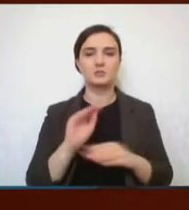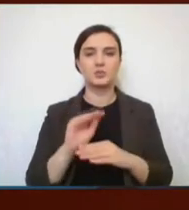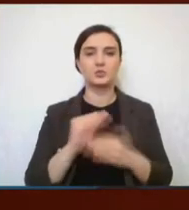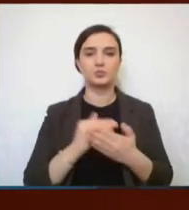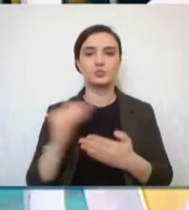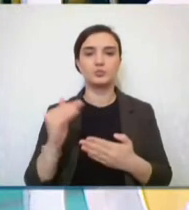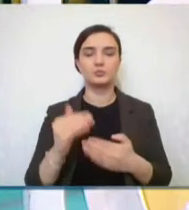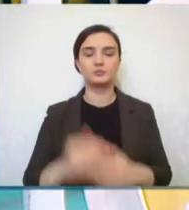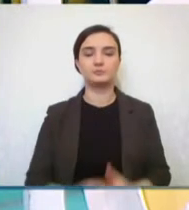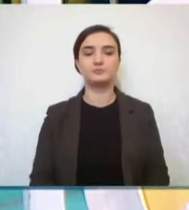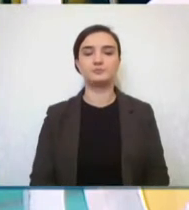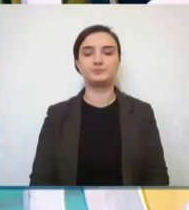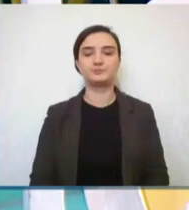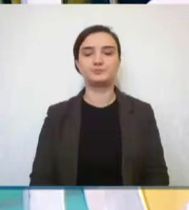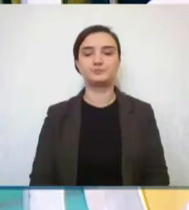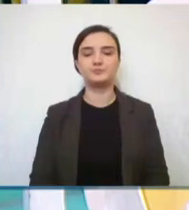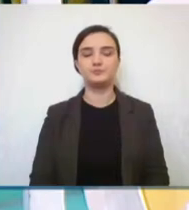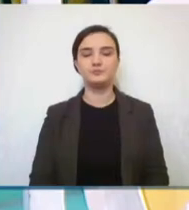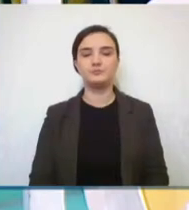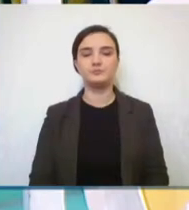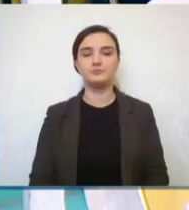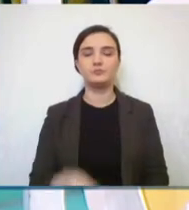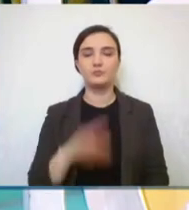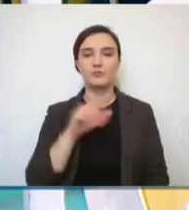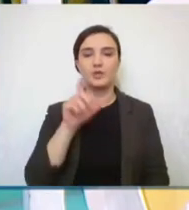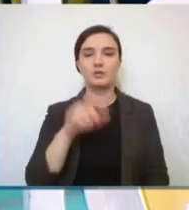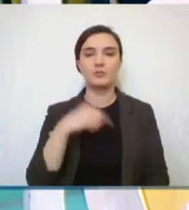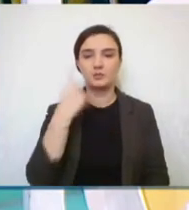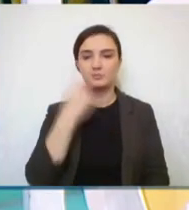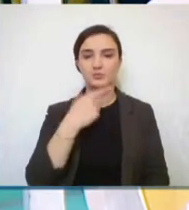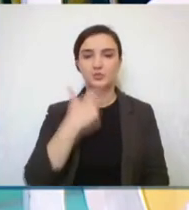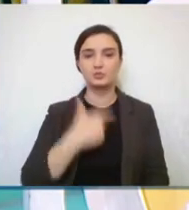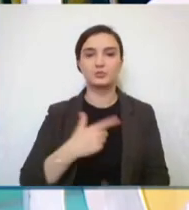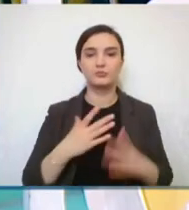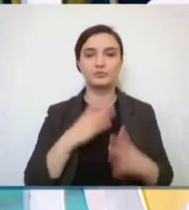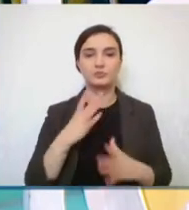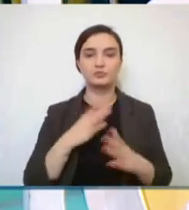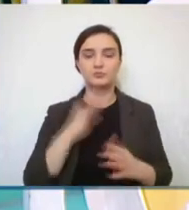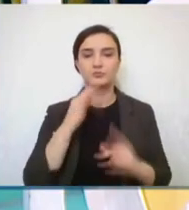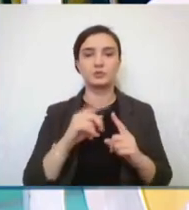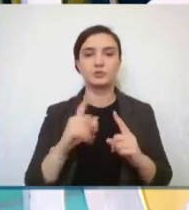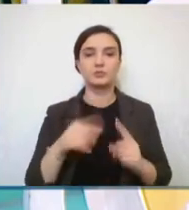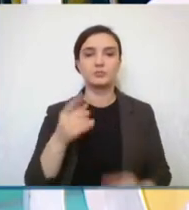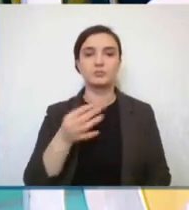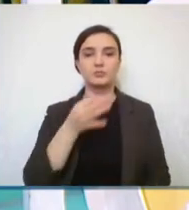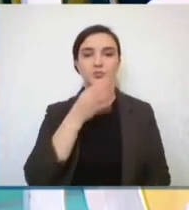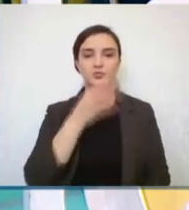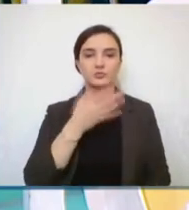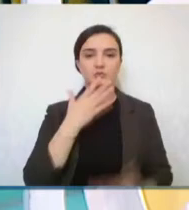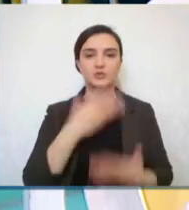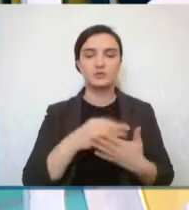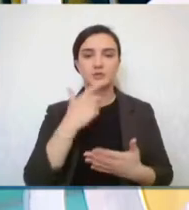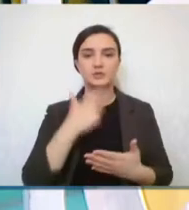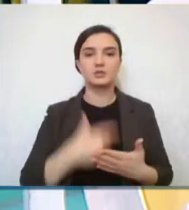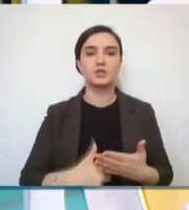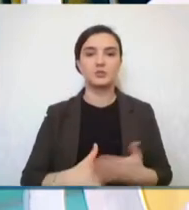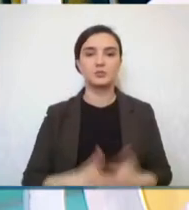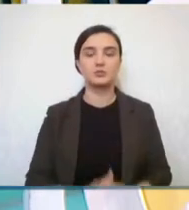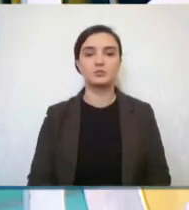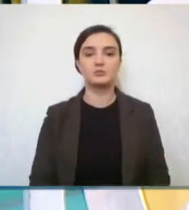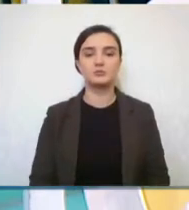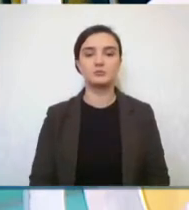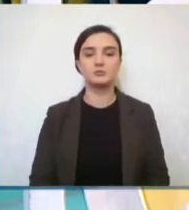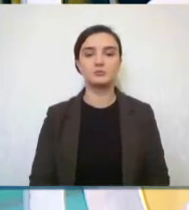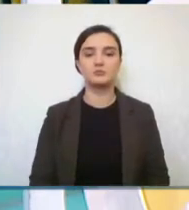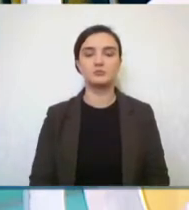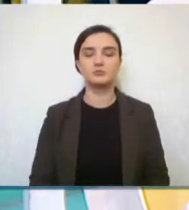როცა ადამიანი ფიზიკურად ვარჯიშობს და მერე მოსწონს თავისი ასე ვთქვათ სხეული დაუშვათ, ხო? კაი შედეგებს მიაღწია